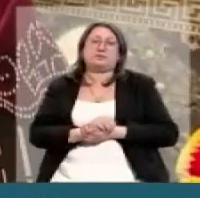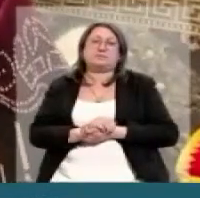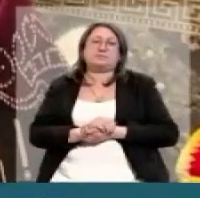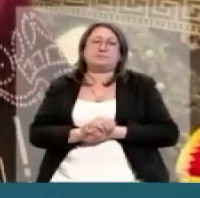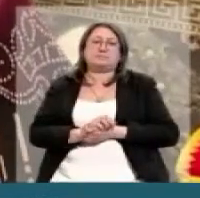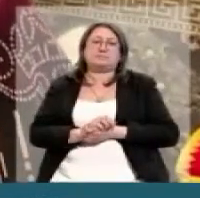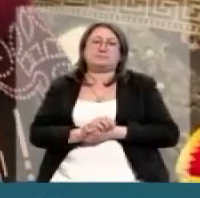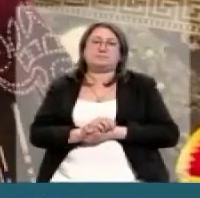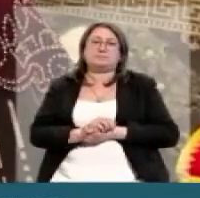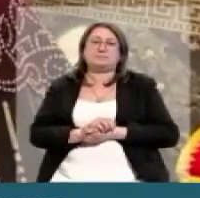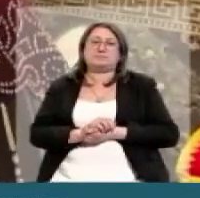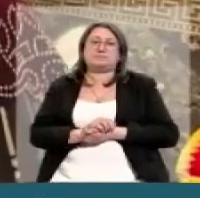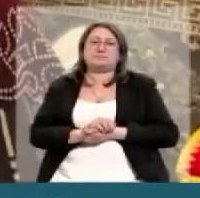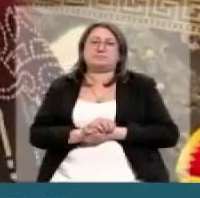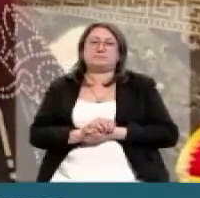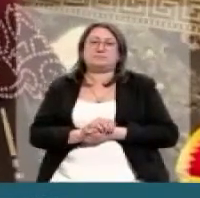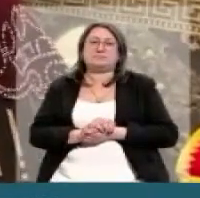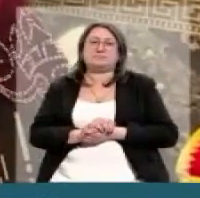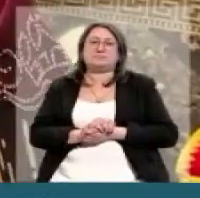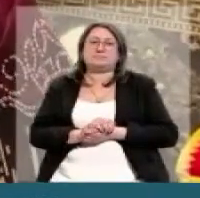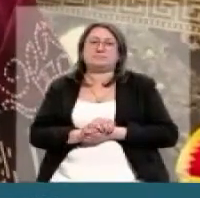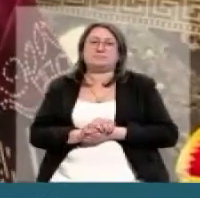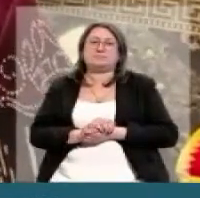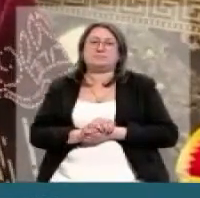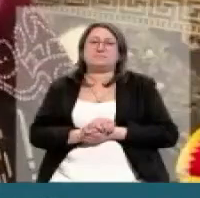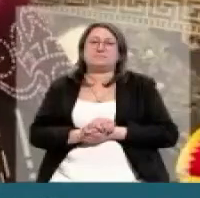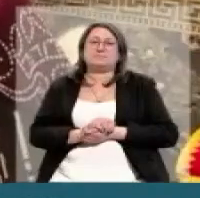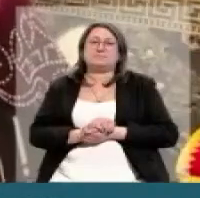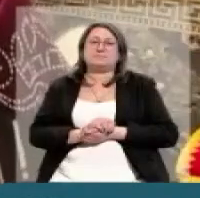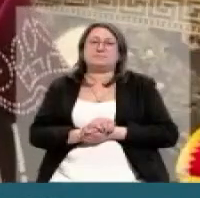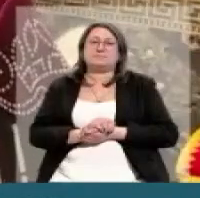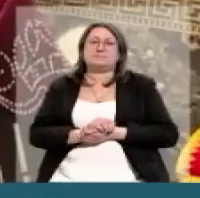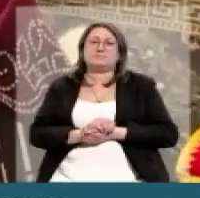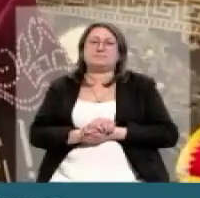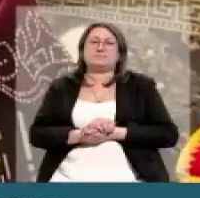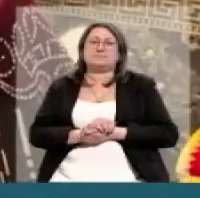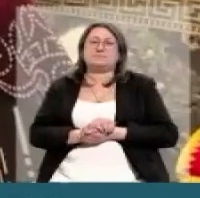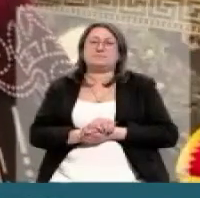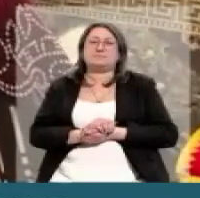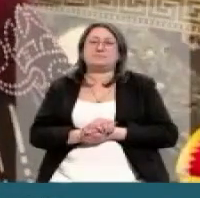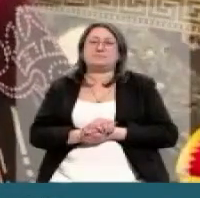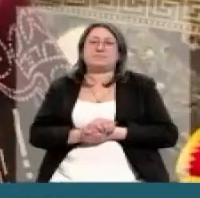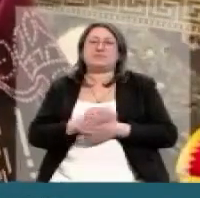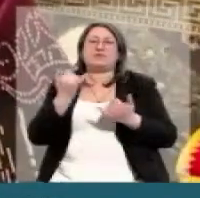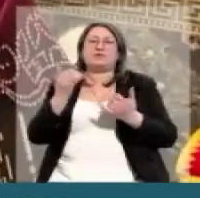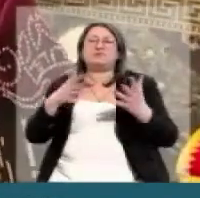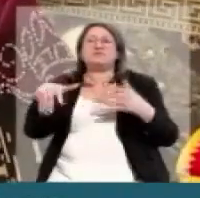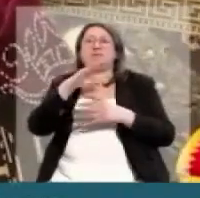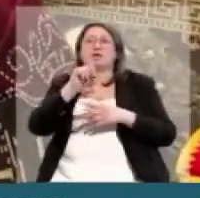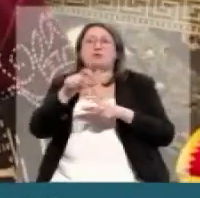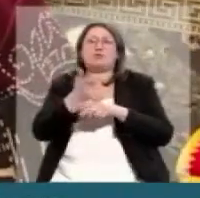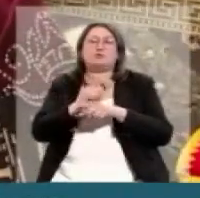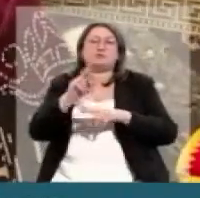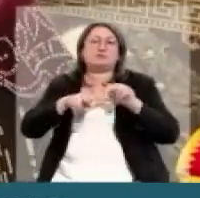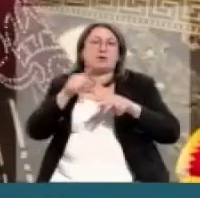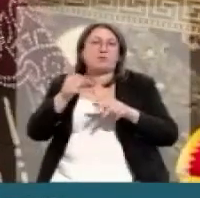Қандай керемет қасиетті күн, бүгін күн жайнап, жарқырап тұр, күннің көзі шығып тұр, адамдар бәрі де қуанып, әкімшілікке осындай тойды ұйымдастырған